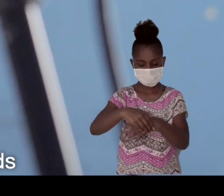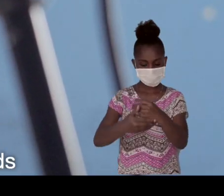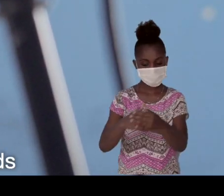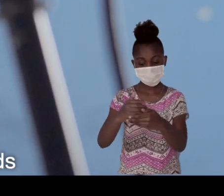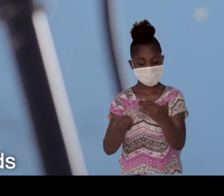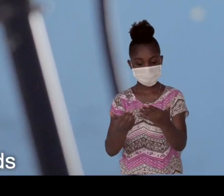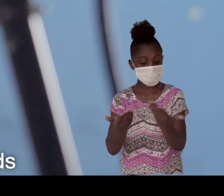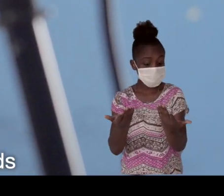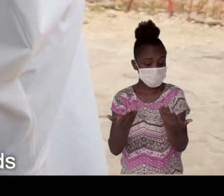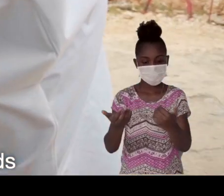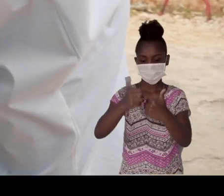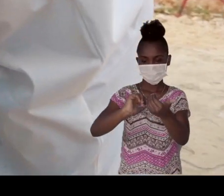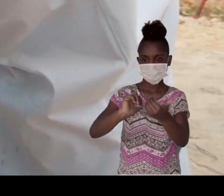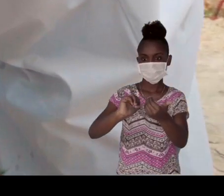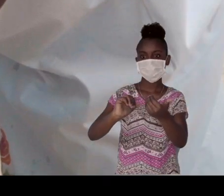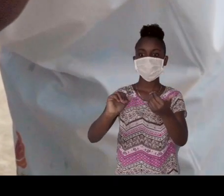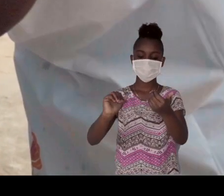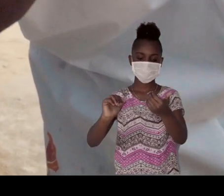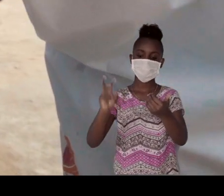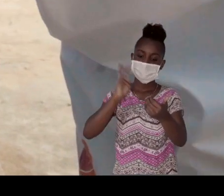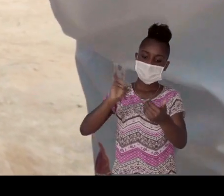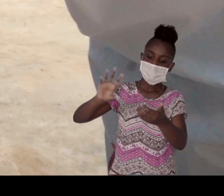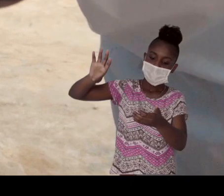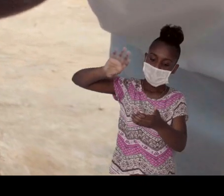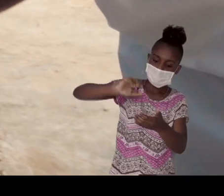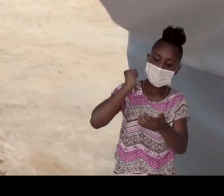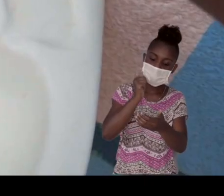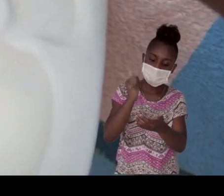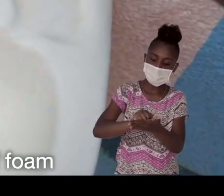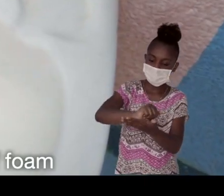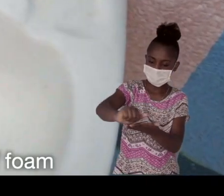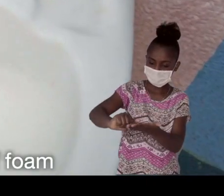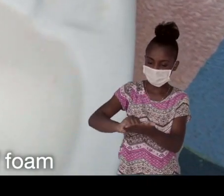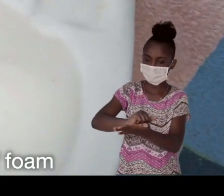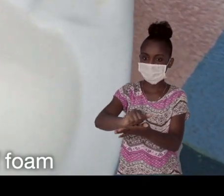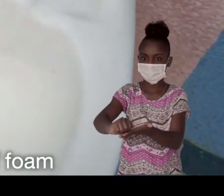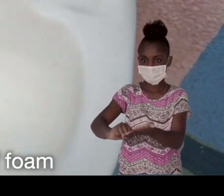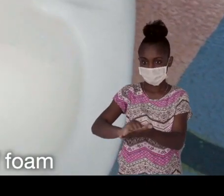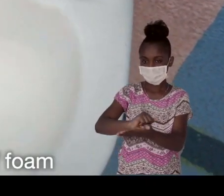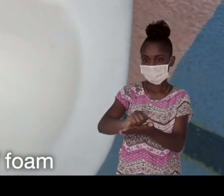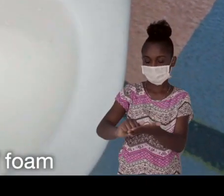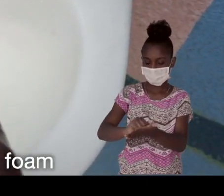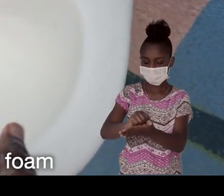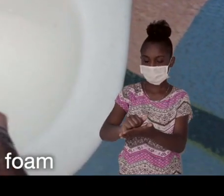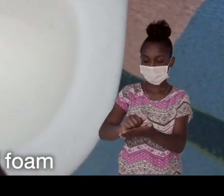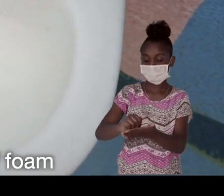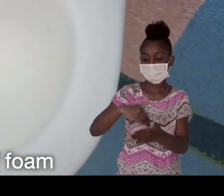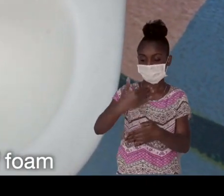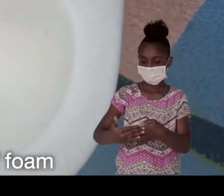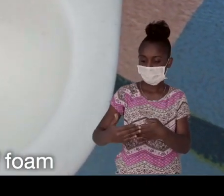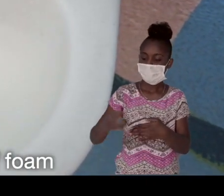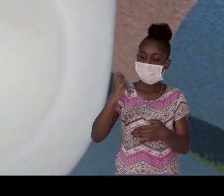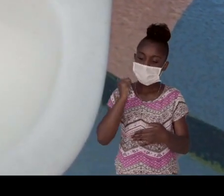Pour nous bien laver menou, mouiller menou, mouiller savon, frotter savon dans plamé pour le faire un